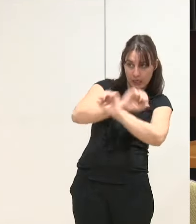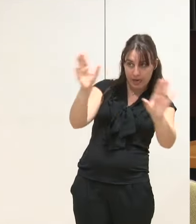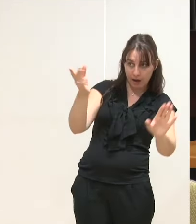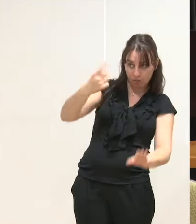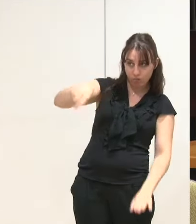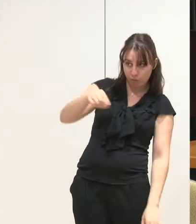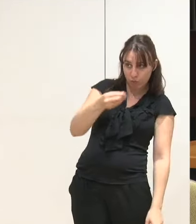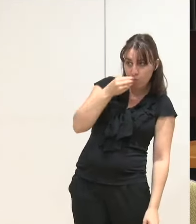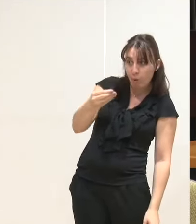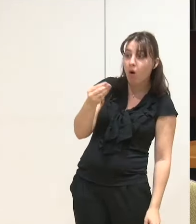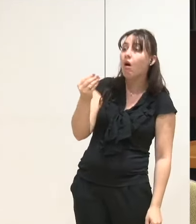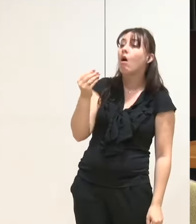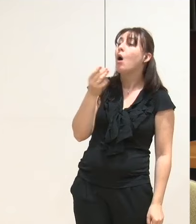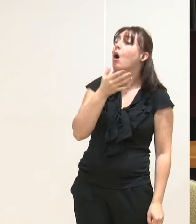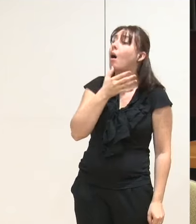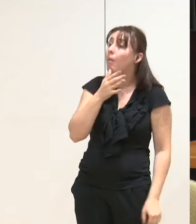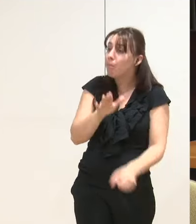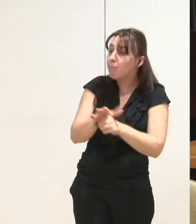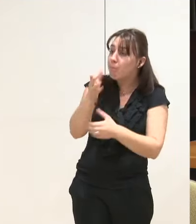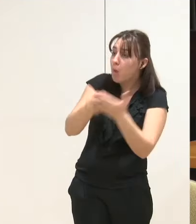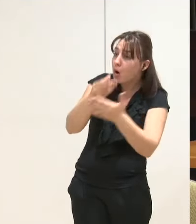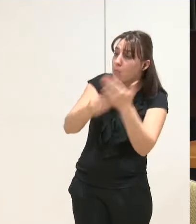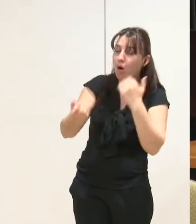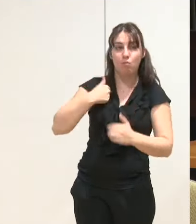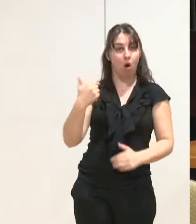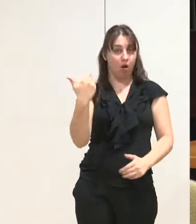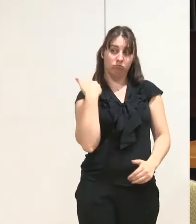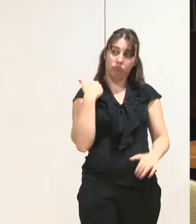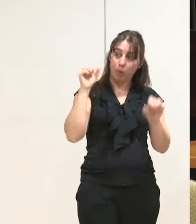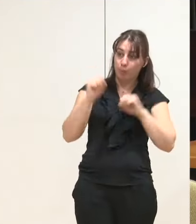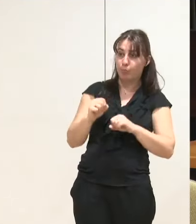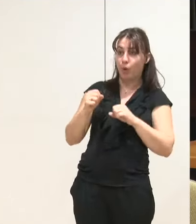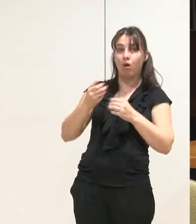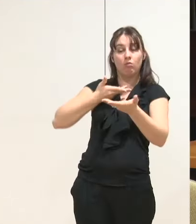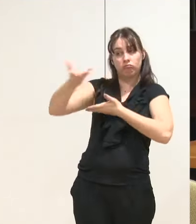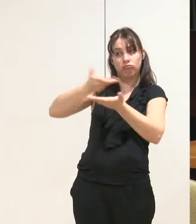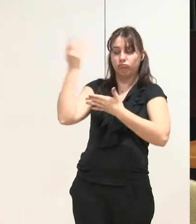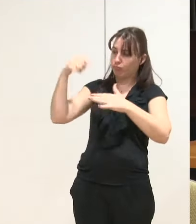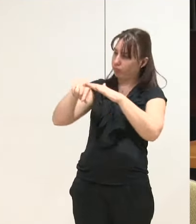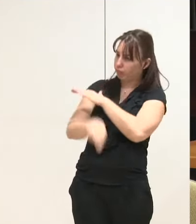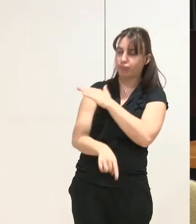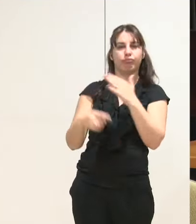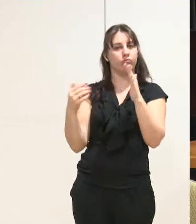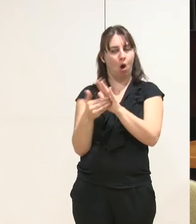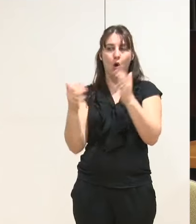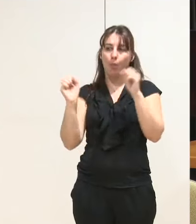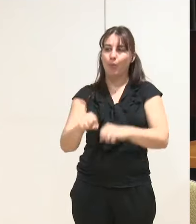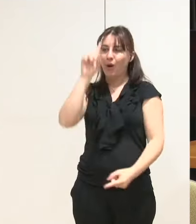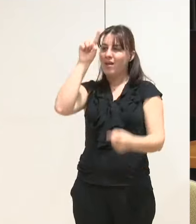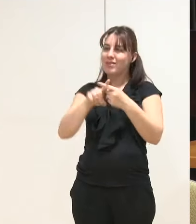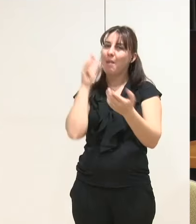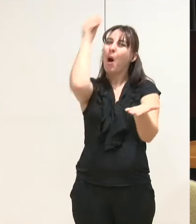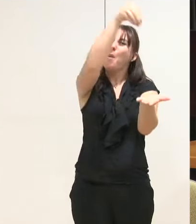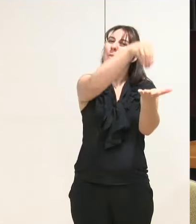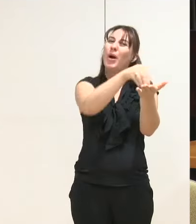toutefois ça n'était pas le cas je me tiens évidemment à votre disposition pour que nous continuions cette conversation concernant ce déplacement